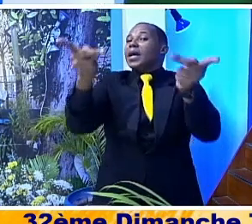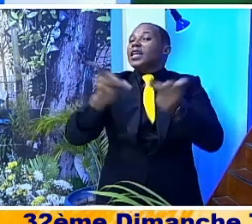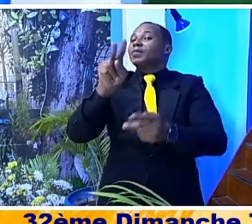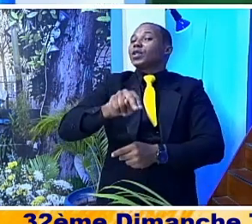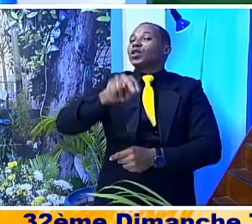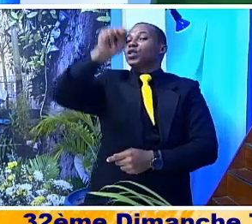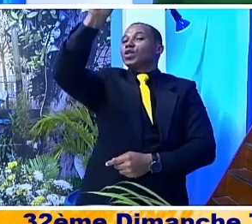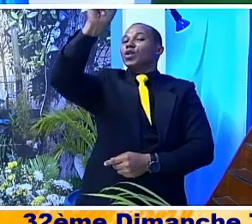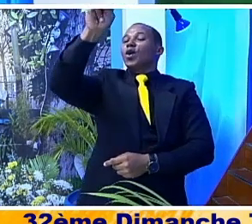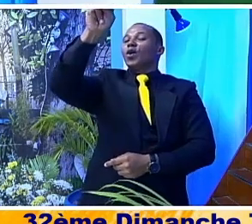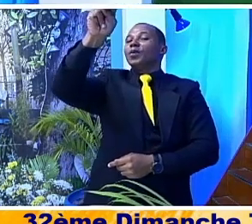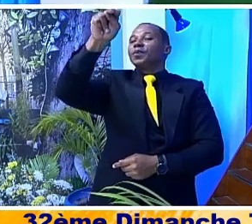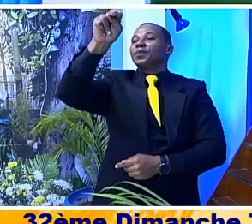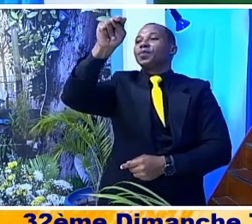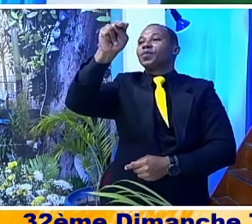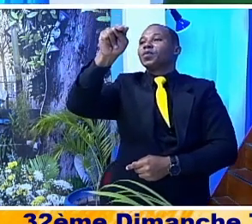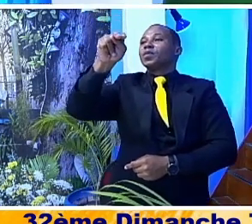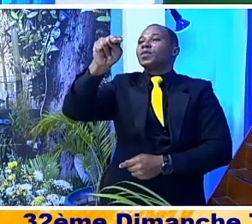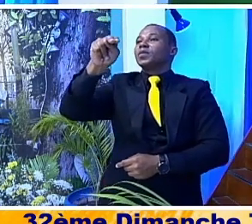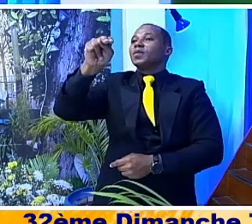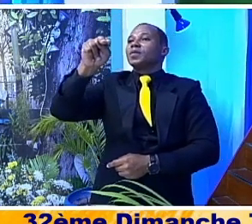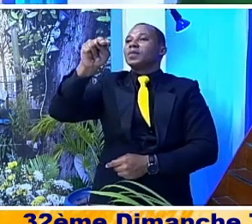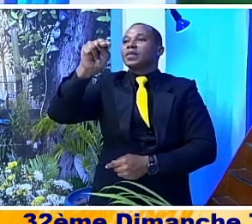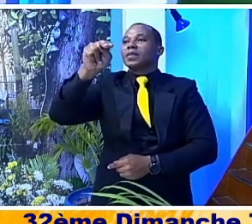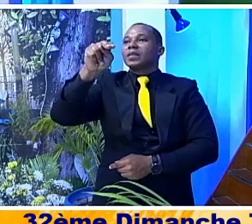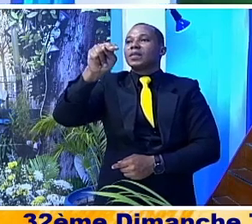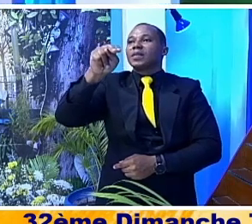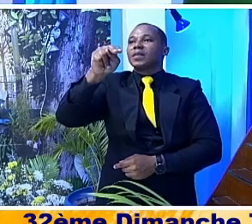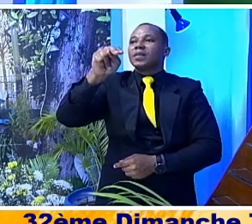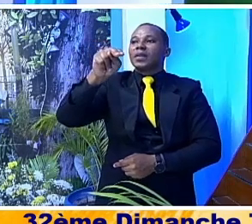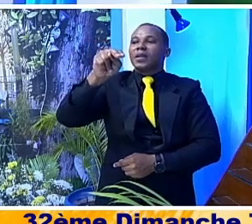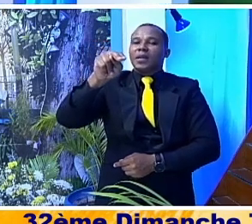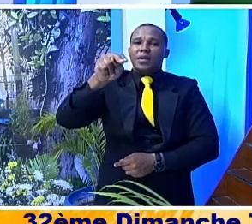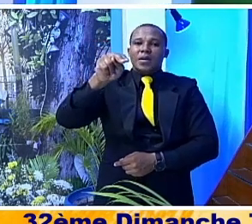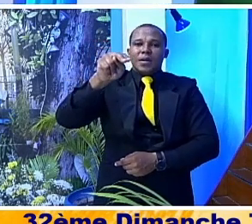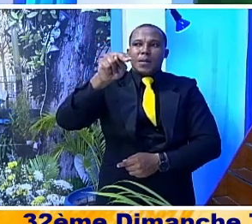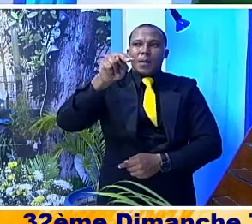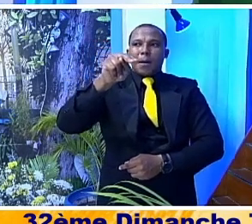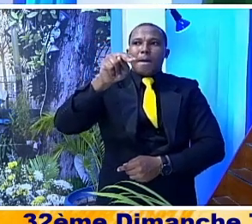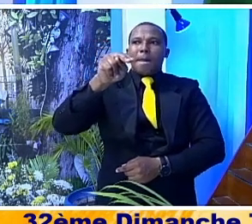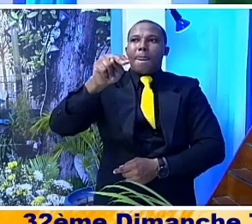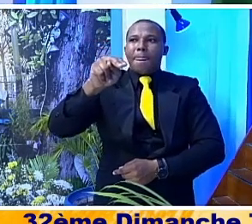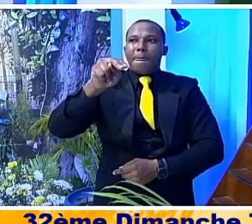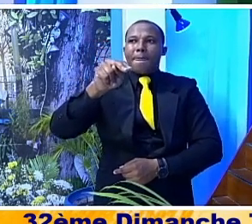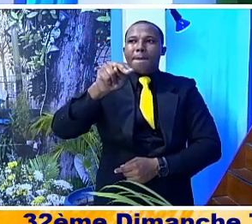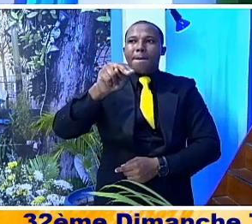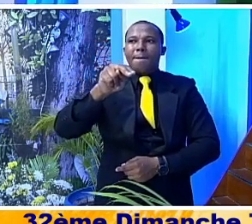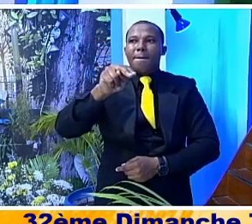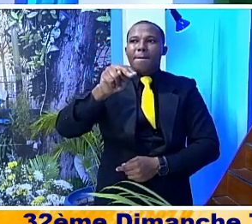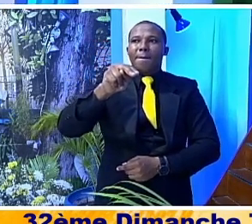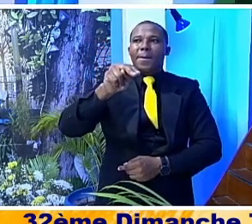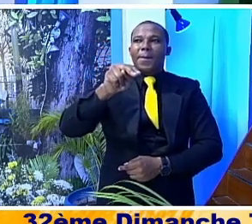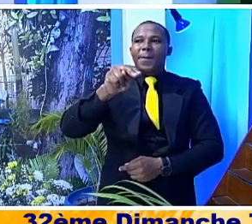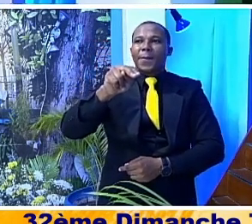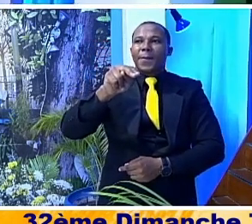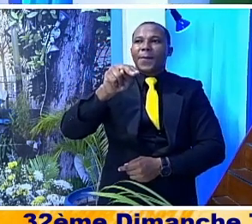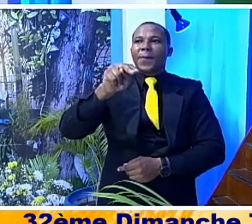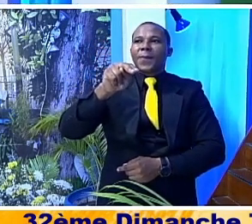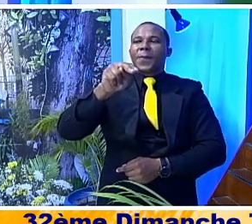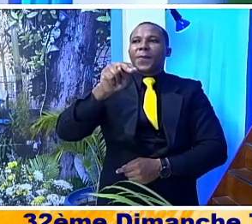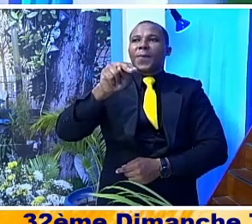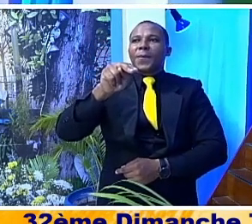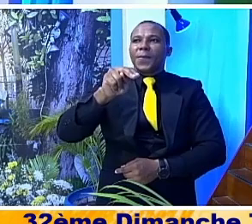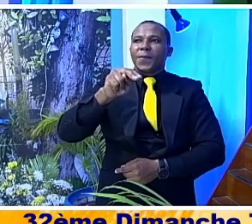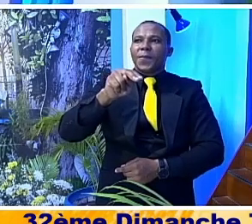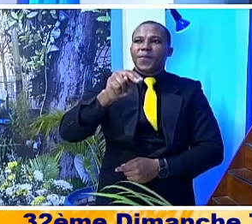fin quitter, par exemple, qui va me dégabaye là? Bon, Ripa avait perdu déjà. Ride Mirak